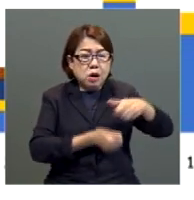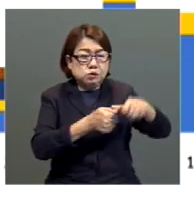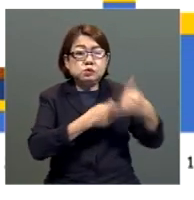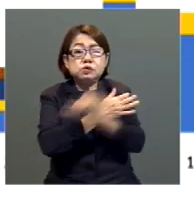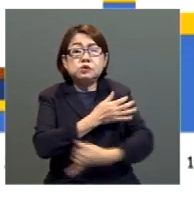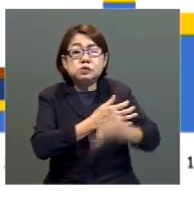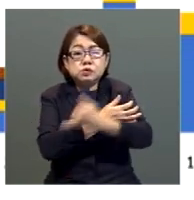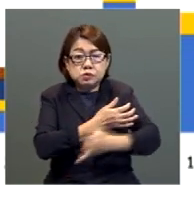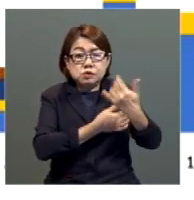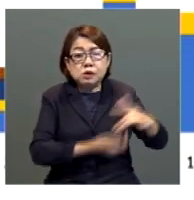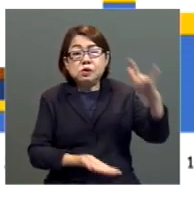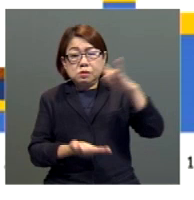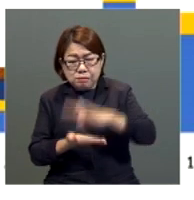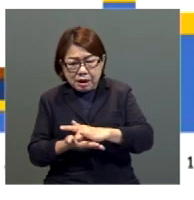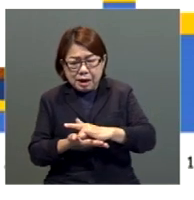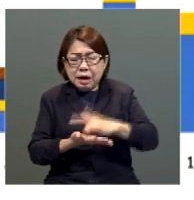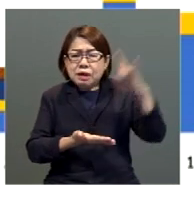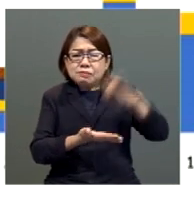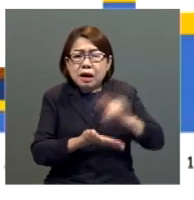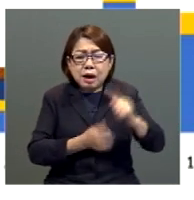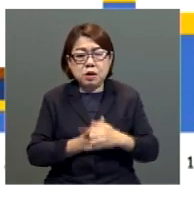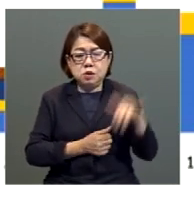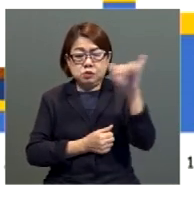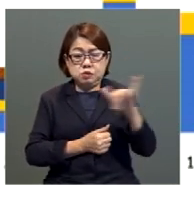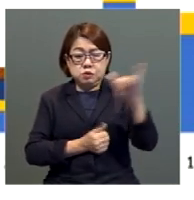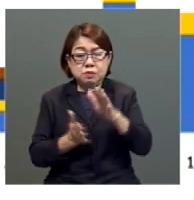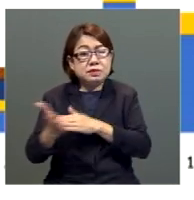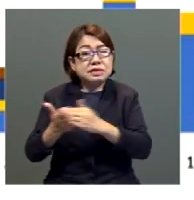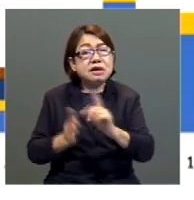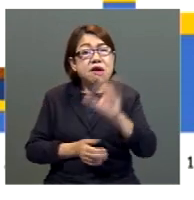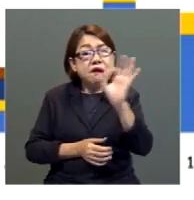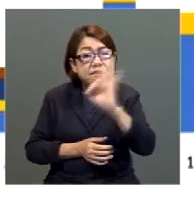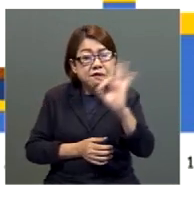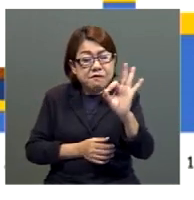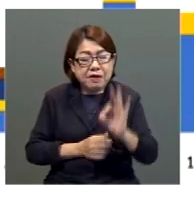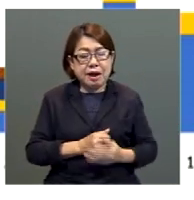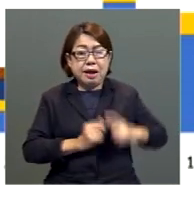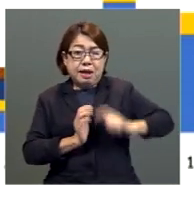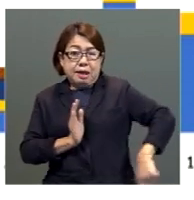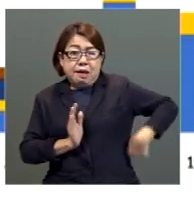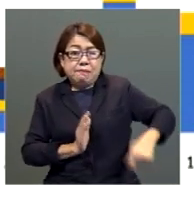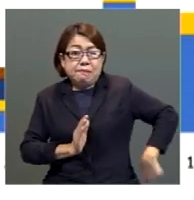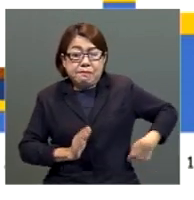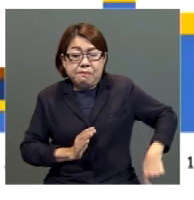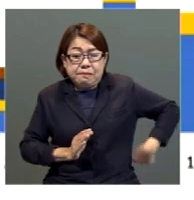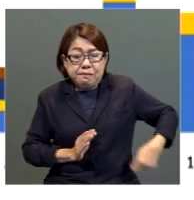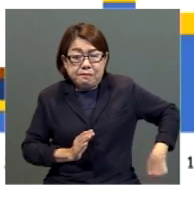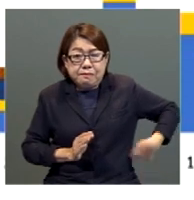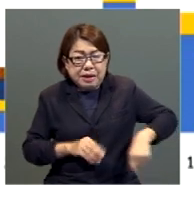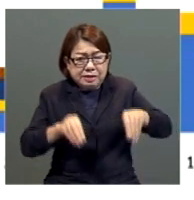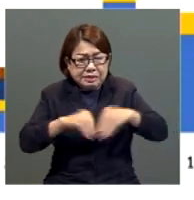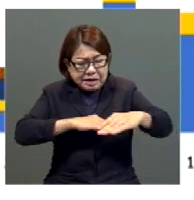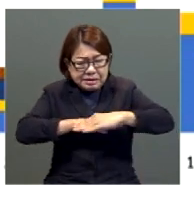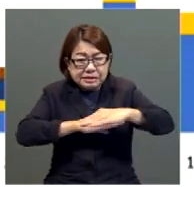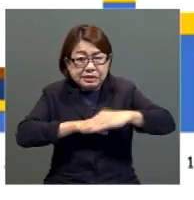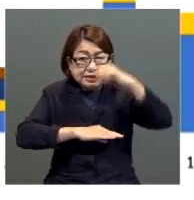ศประเทศไหนบ้างยุโรปนี่จะเป็นสีฟ้านะครับกัมพูชาที่อยู่ทางขอบชายแดนจากปอยเป็ด